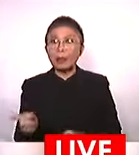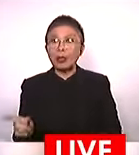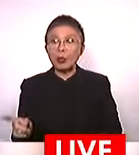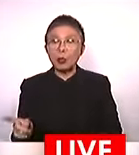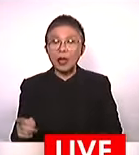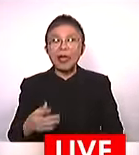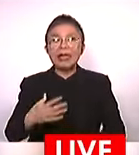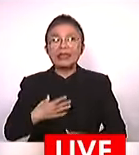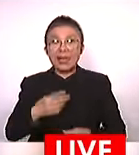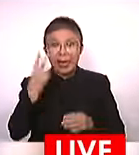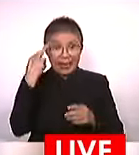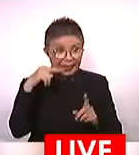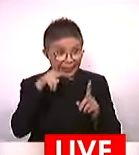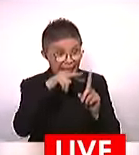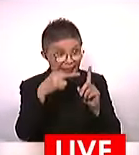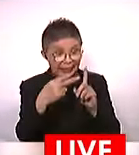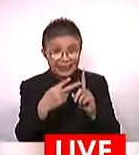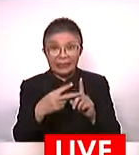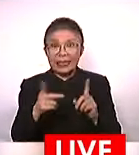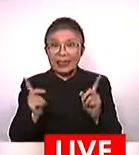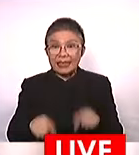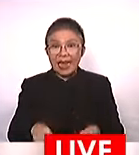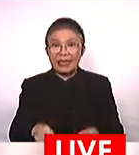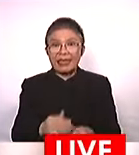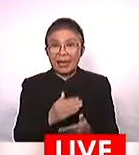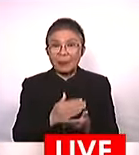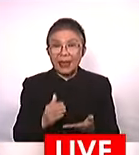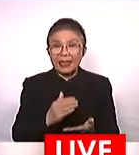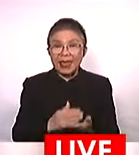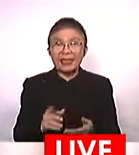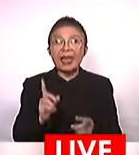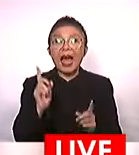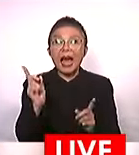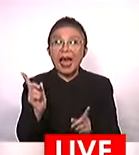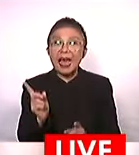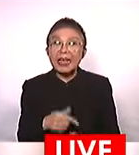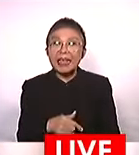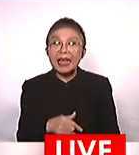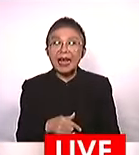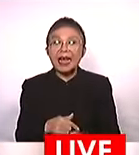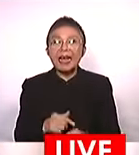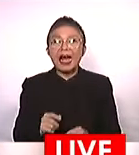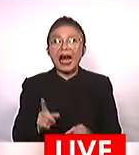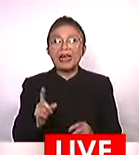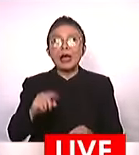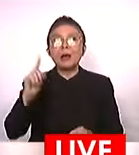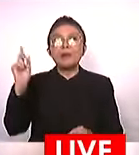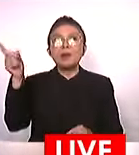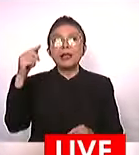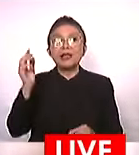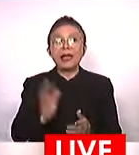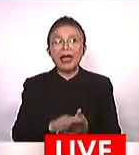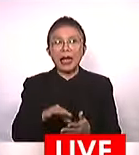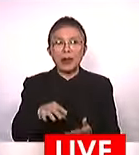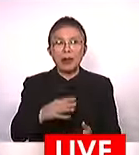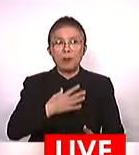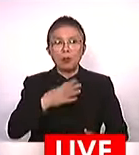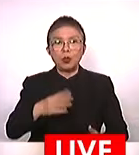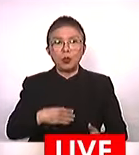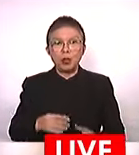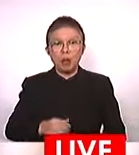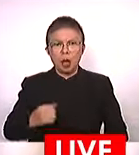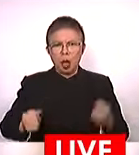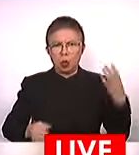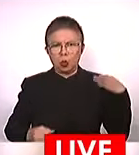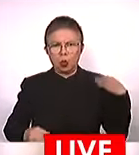itu saya menyaksikan dan menjadi bagian dari adanya pemerintah yang memiliki